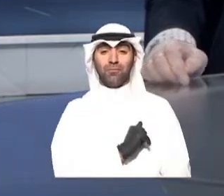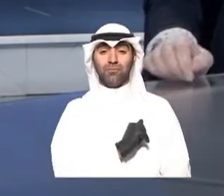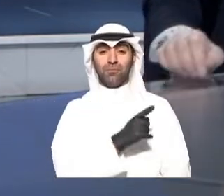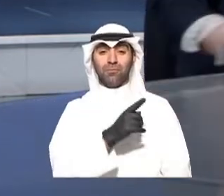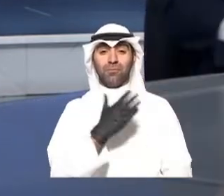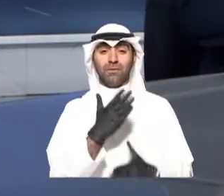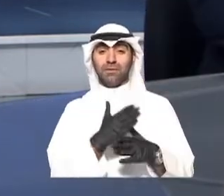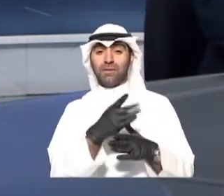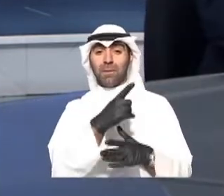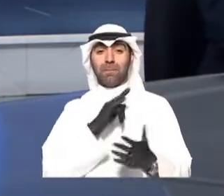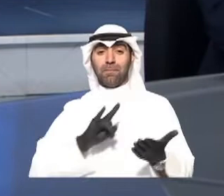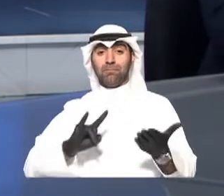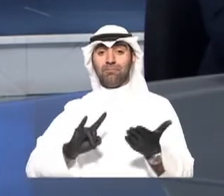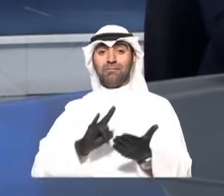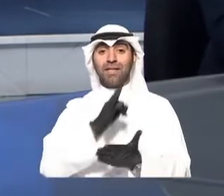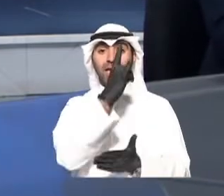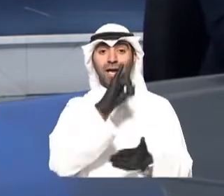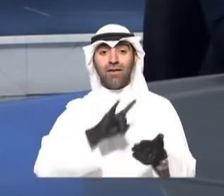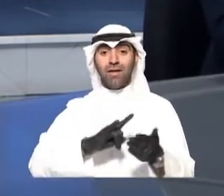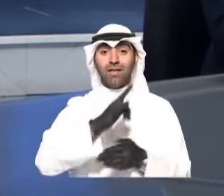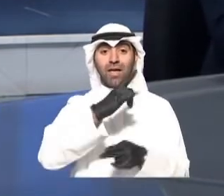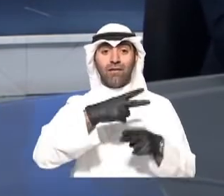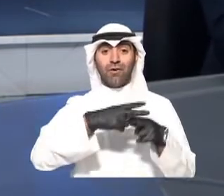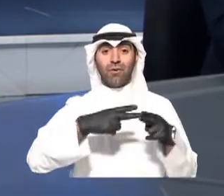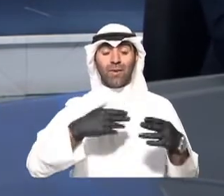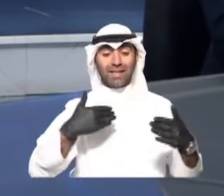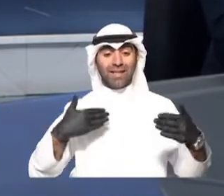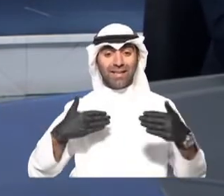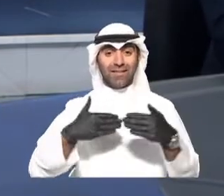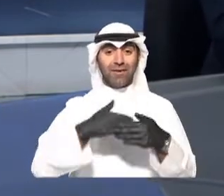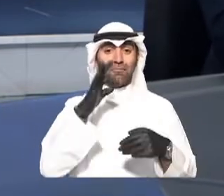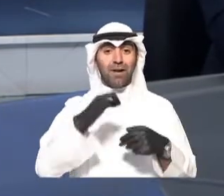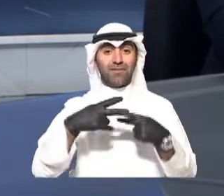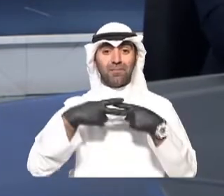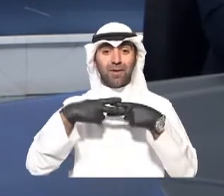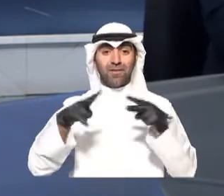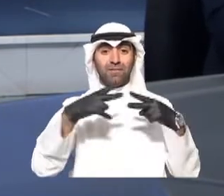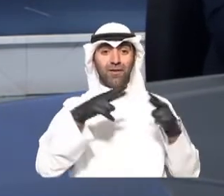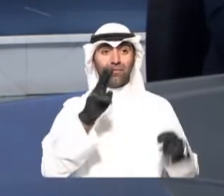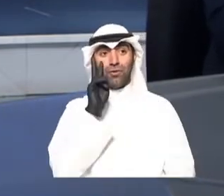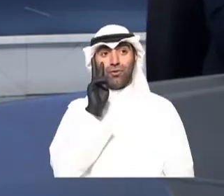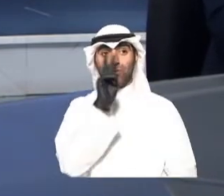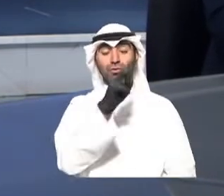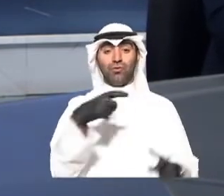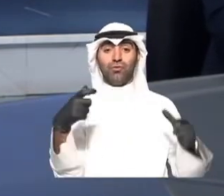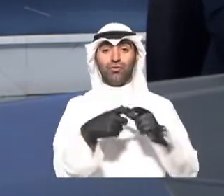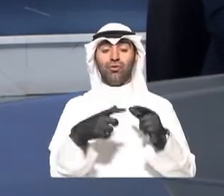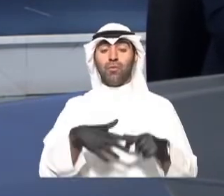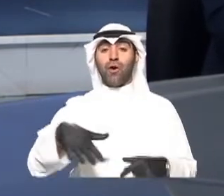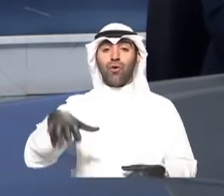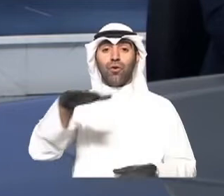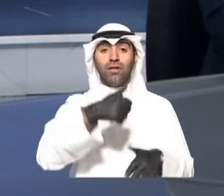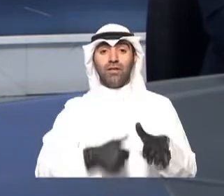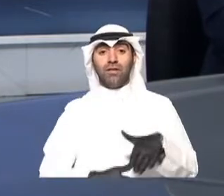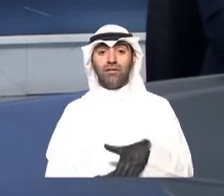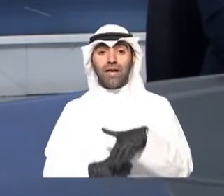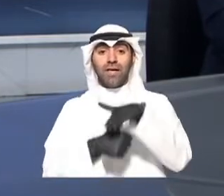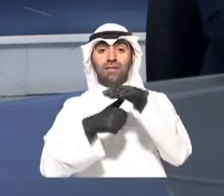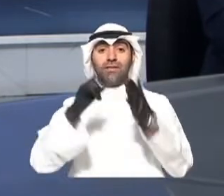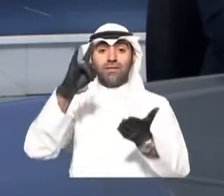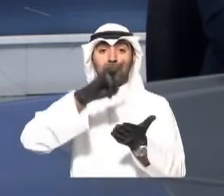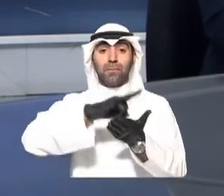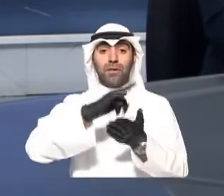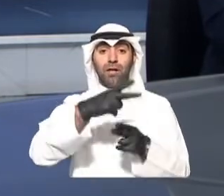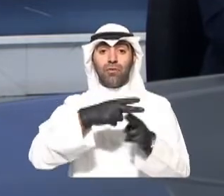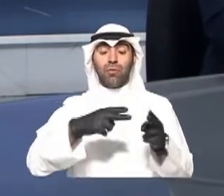سلمان الحمود الصباح بحضور ممثلي ومسؤولي عدة جهات مختصة. الاجتماع ناقش الاستعدادات للخطة الكاملة حول